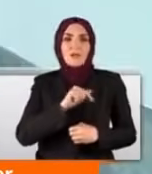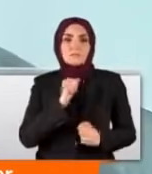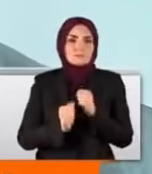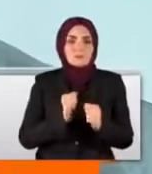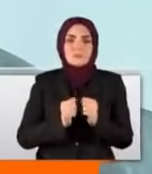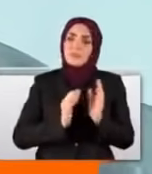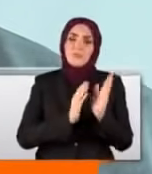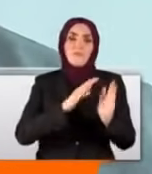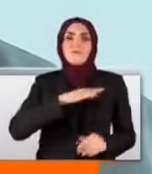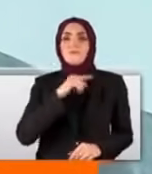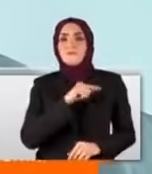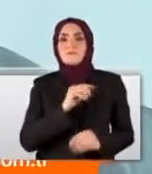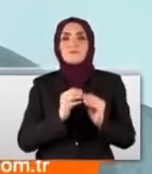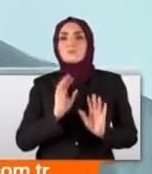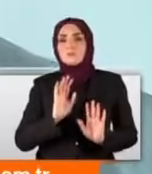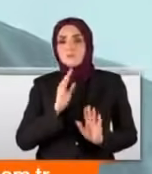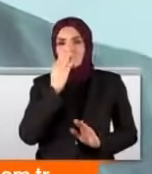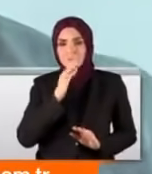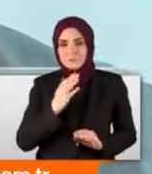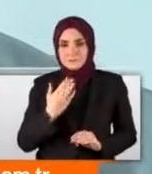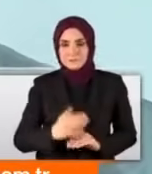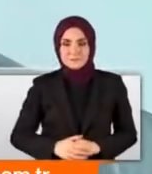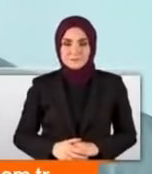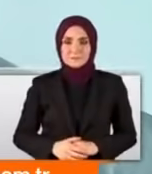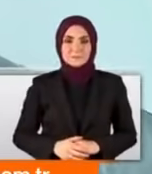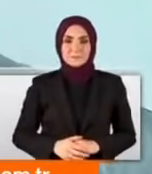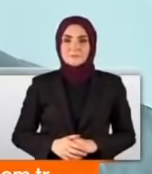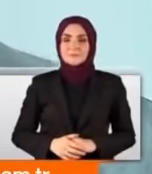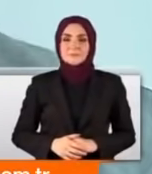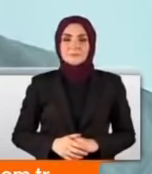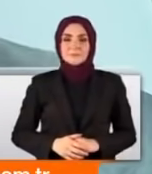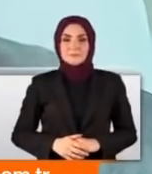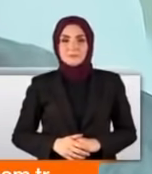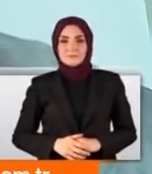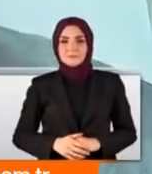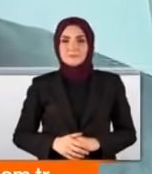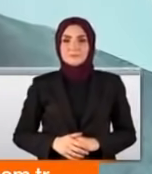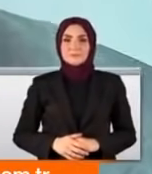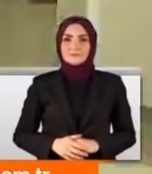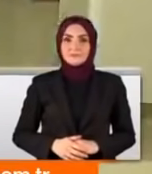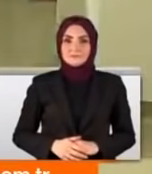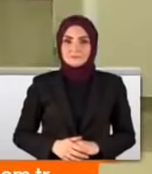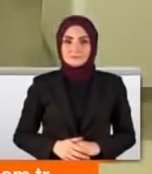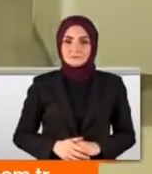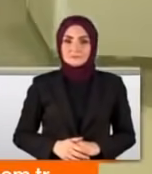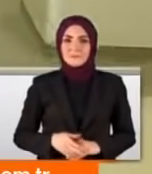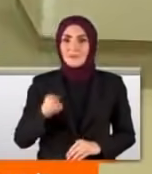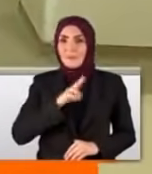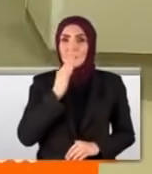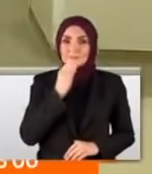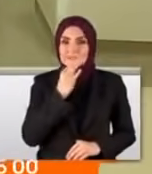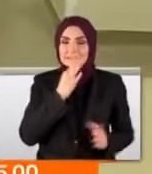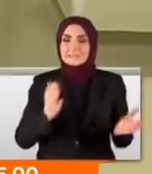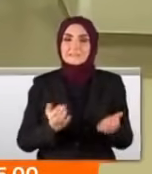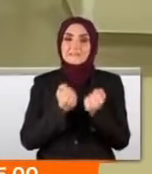bozmuyor. Bana hep öleceğimi söylediler. Fakat yaşıyorum yani doktorlarımın, sağlıkçılarımın sayesinde. Ölümün kıyısından